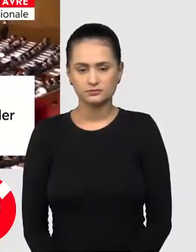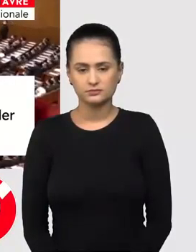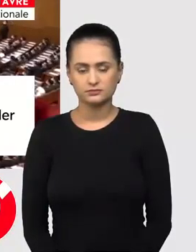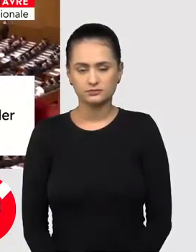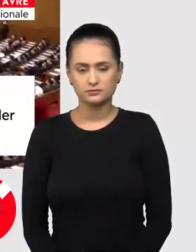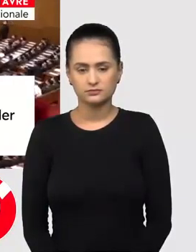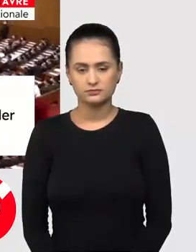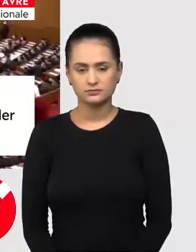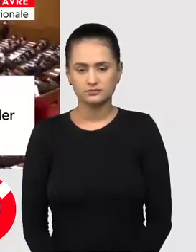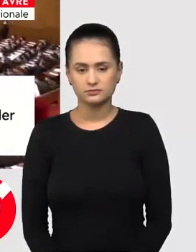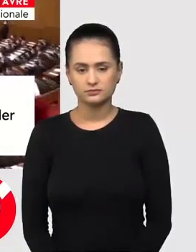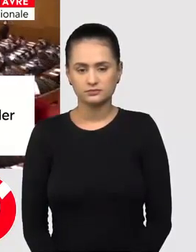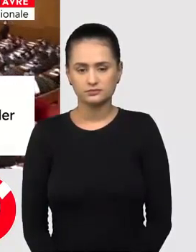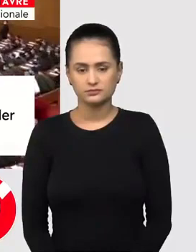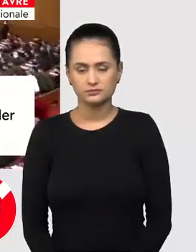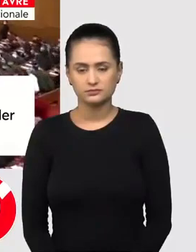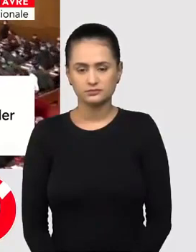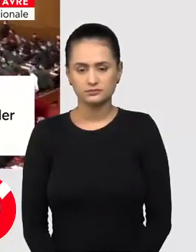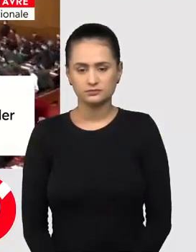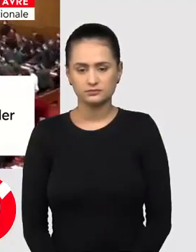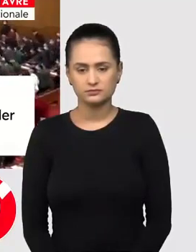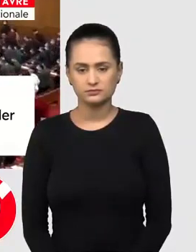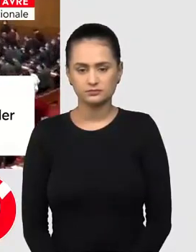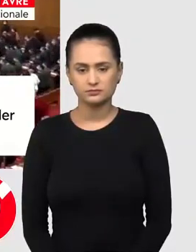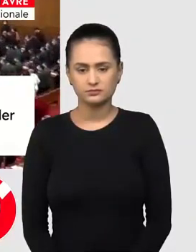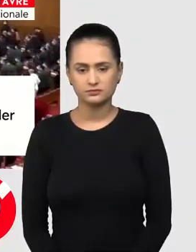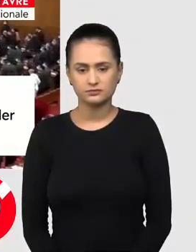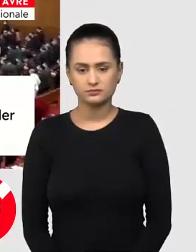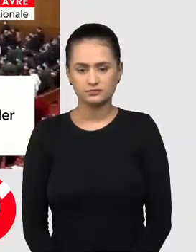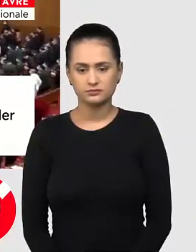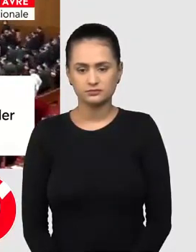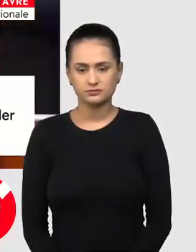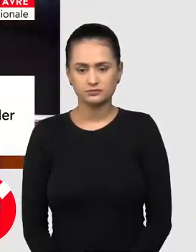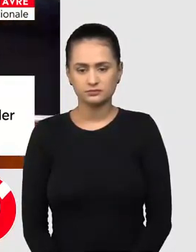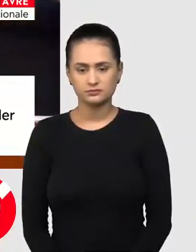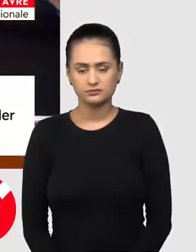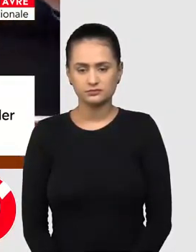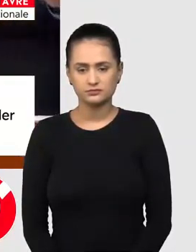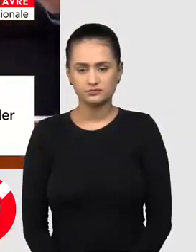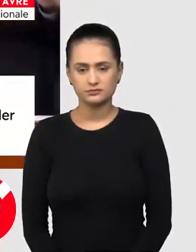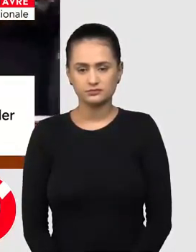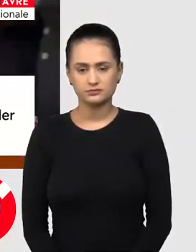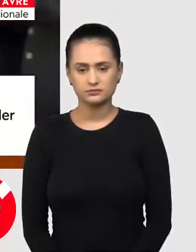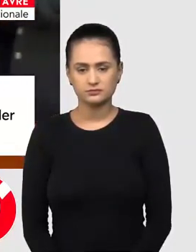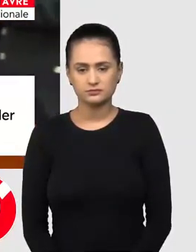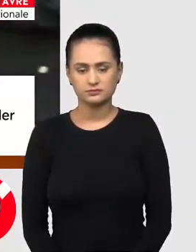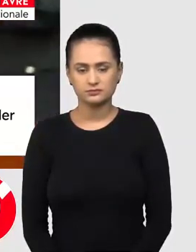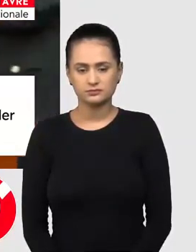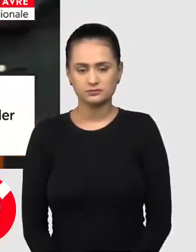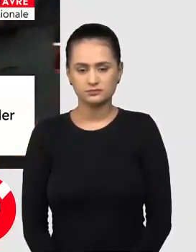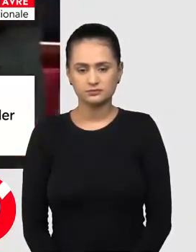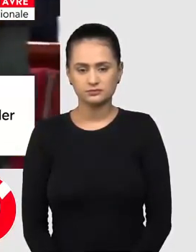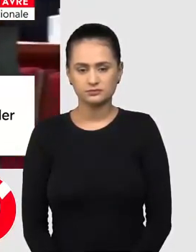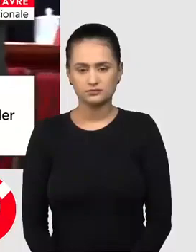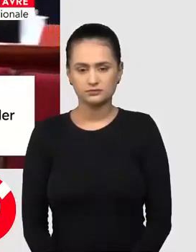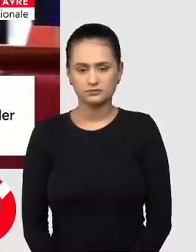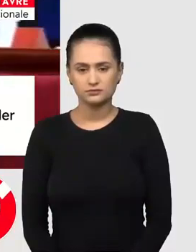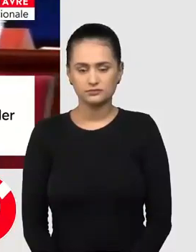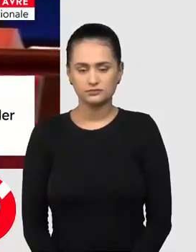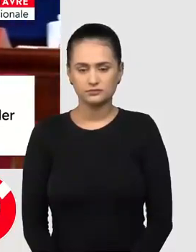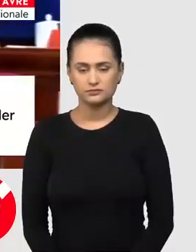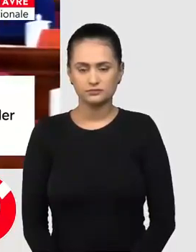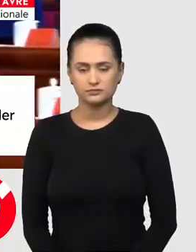care are trei mandate. Știm foarte bine că în 2018 a fost niște modificări ale Constituției,